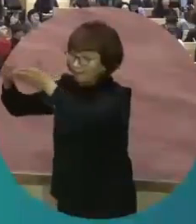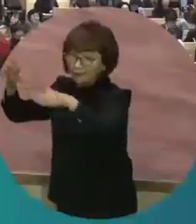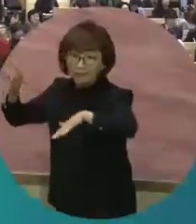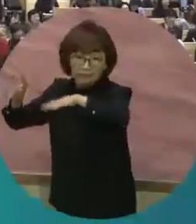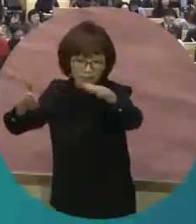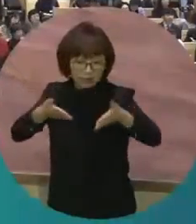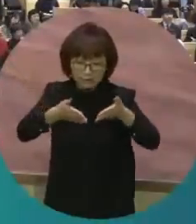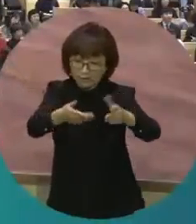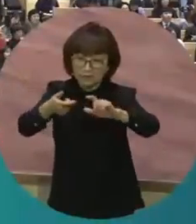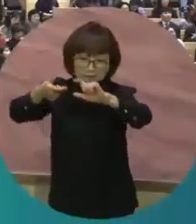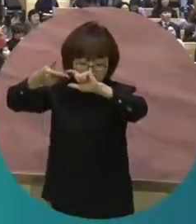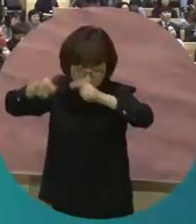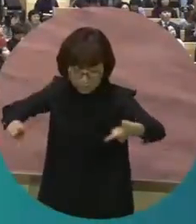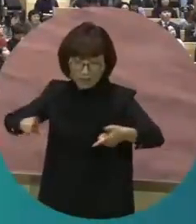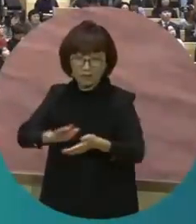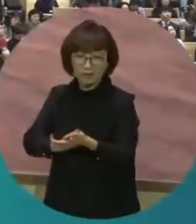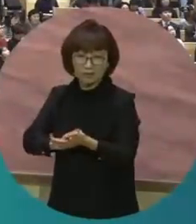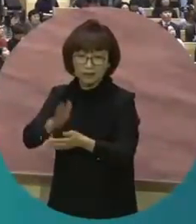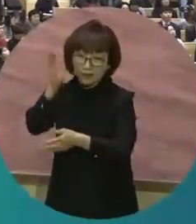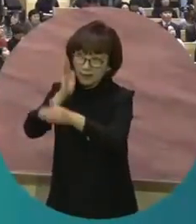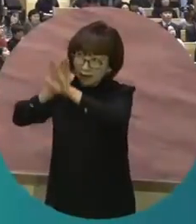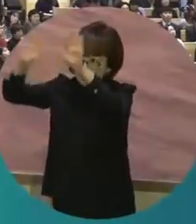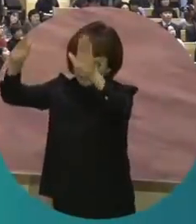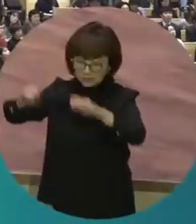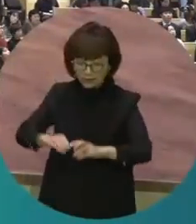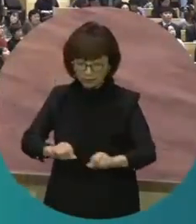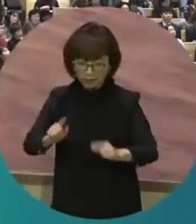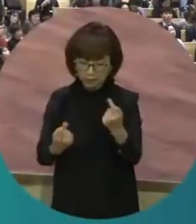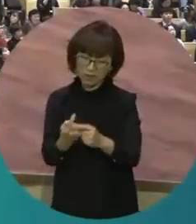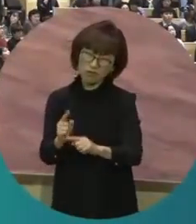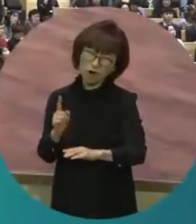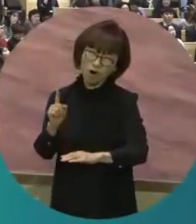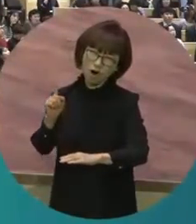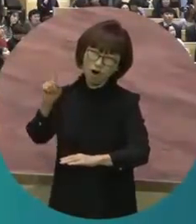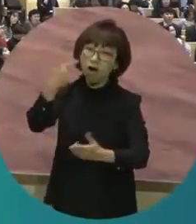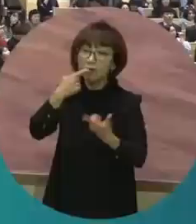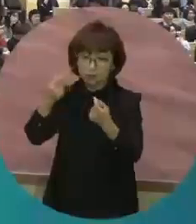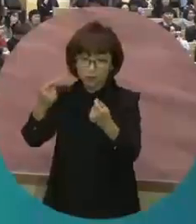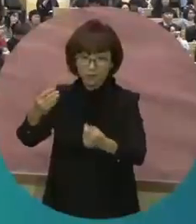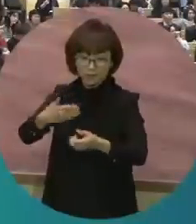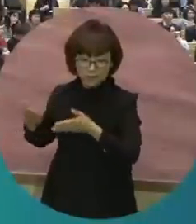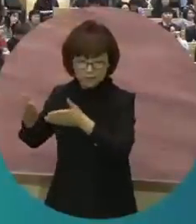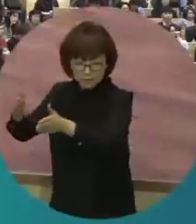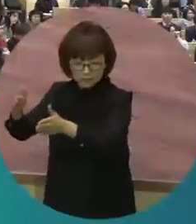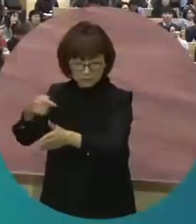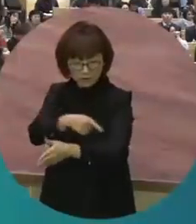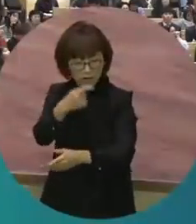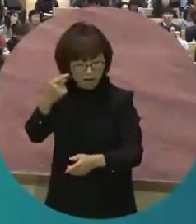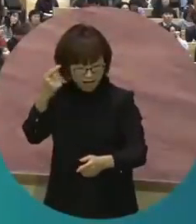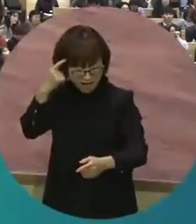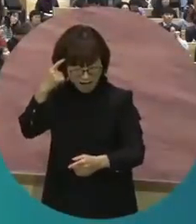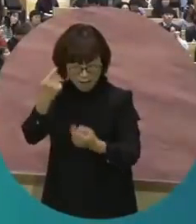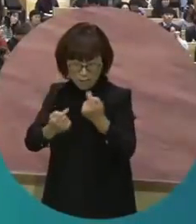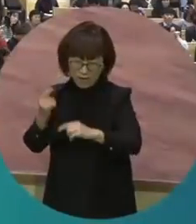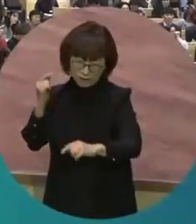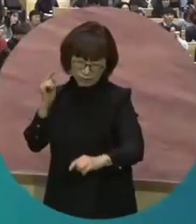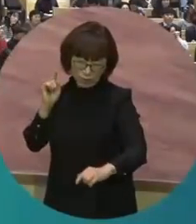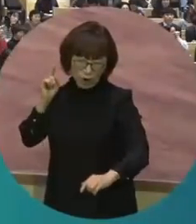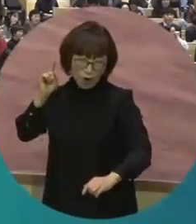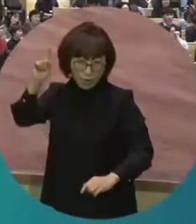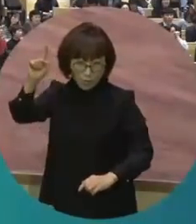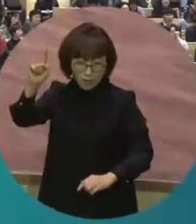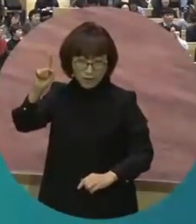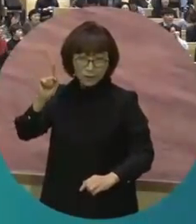말씀이니라. 이는 하늘이 땅보다 높음 같이 내 길은 너희의 길보다 높으며 내 생각은 너희의 생각보다 높음이니라.